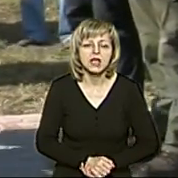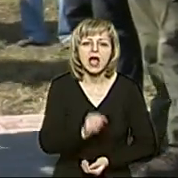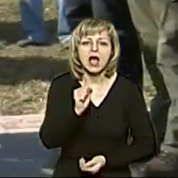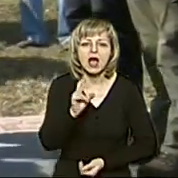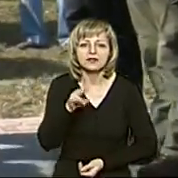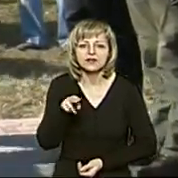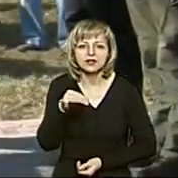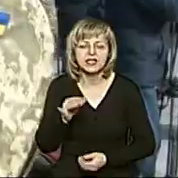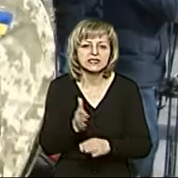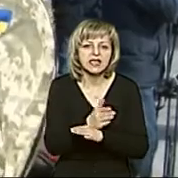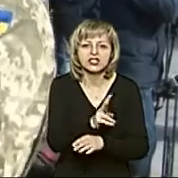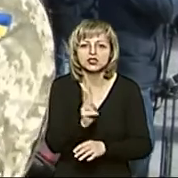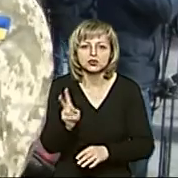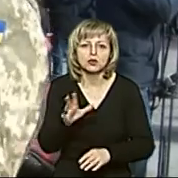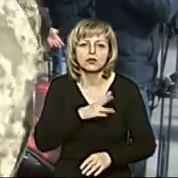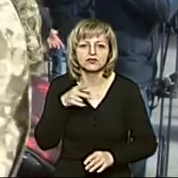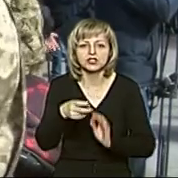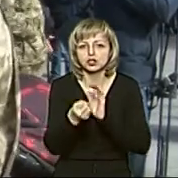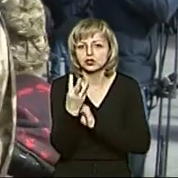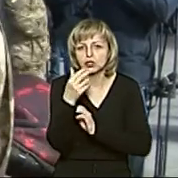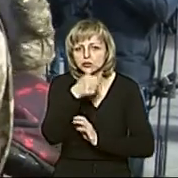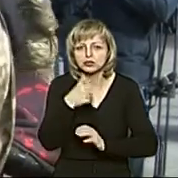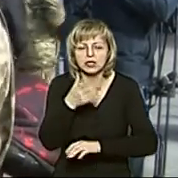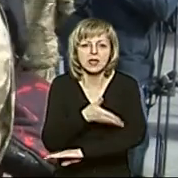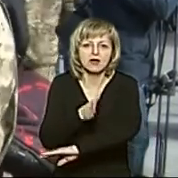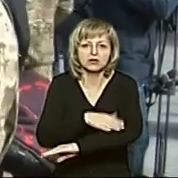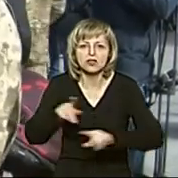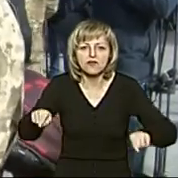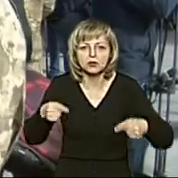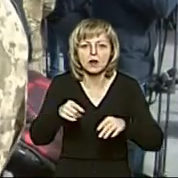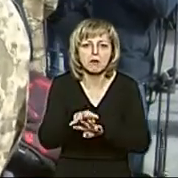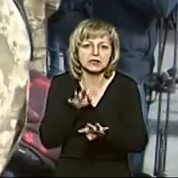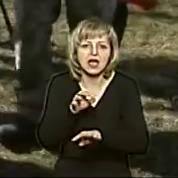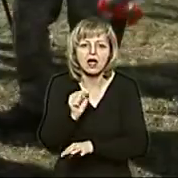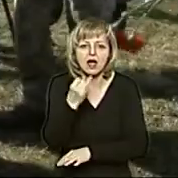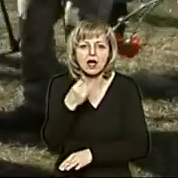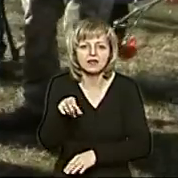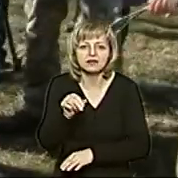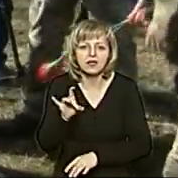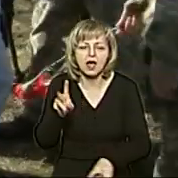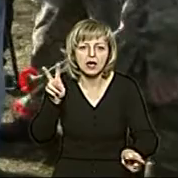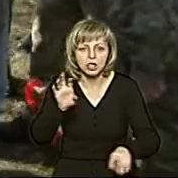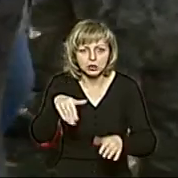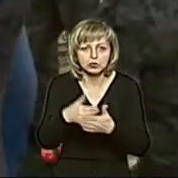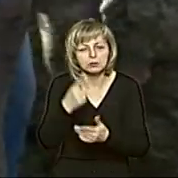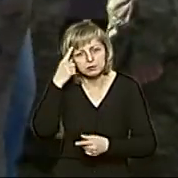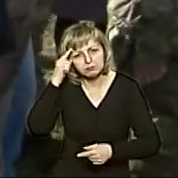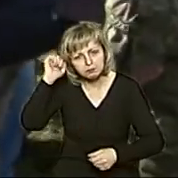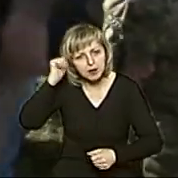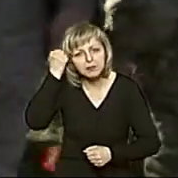Андрій Омельчук серед тих, хто у 2014 році на Волині формували батальйон «Айдар». Каже, дотепер